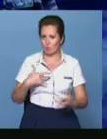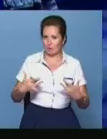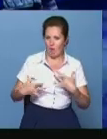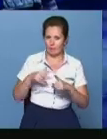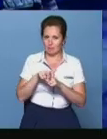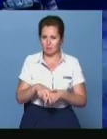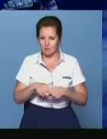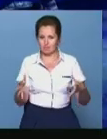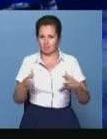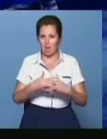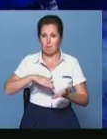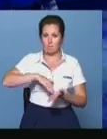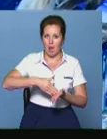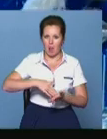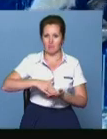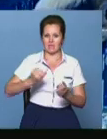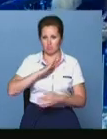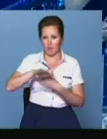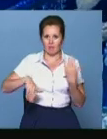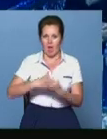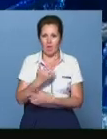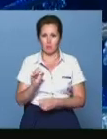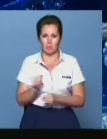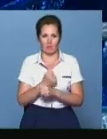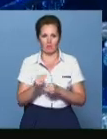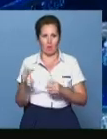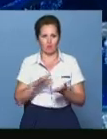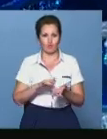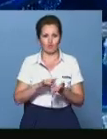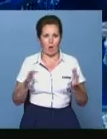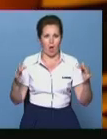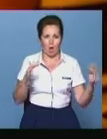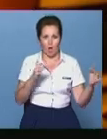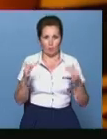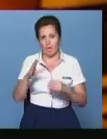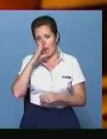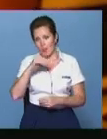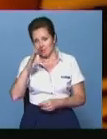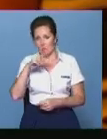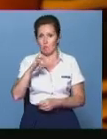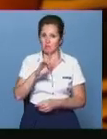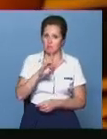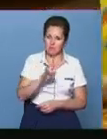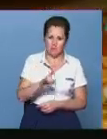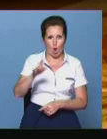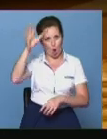где балет сменяет битва шаманов. А представление заполярных животных – лис, песцов, оленей, лаек, трио